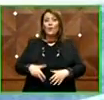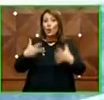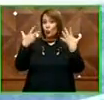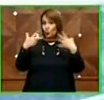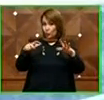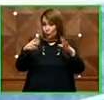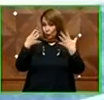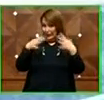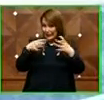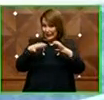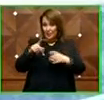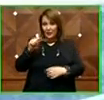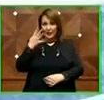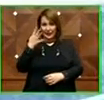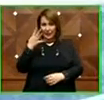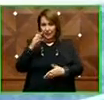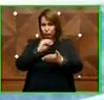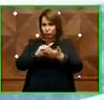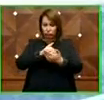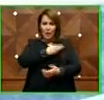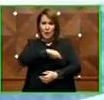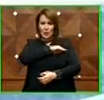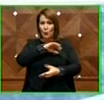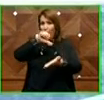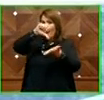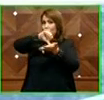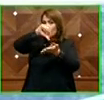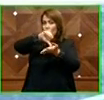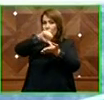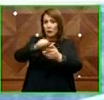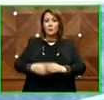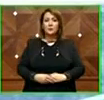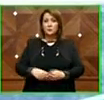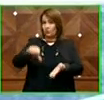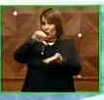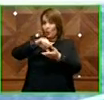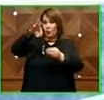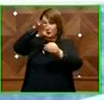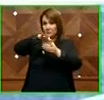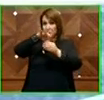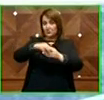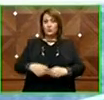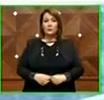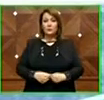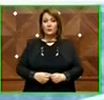63924 بالنسبة لمؤطرين المراكز. أعطيتكم عدد المراكز بأنه